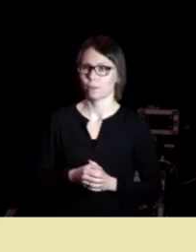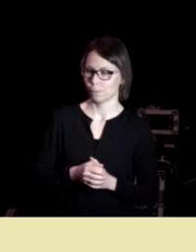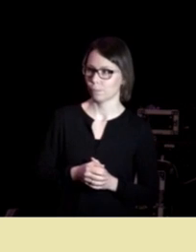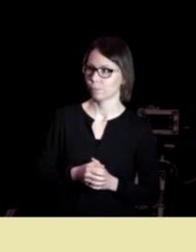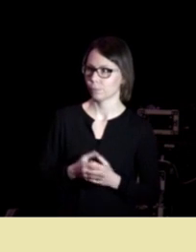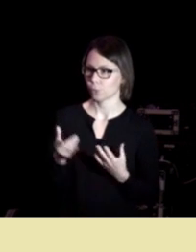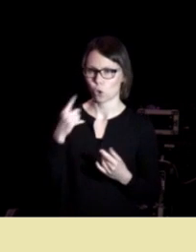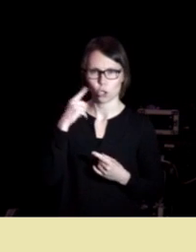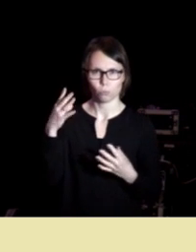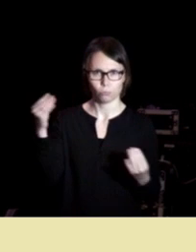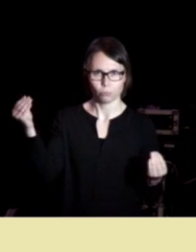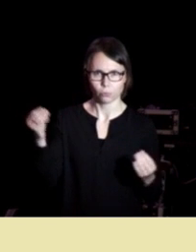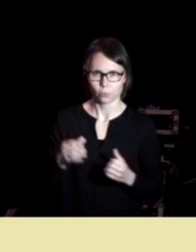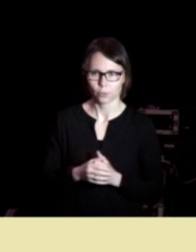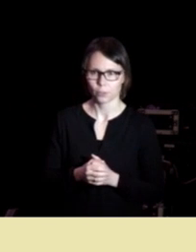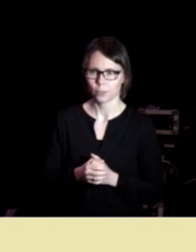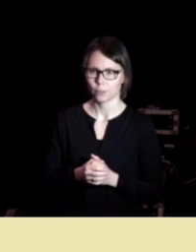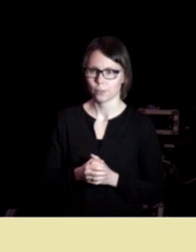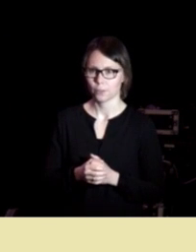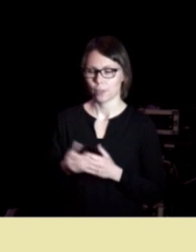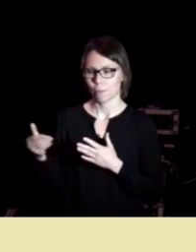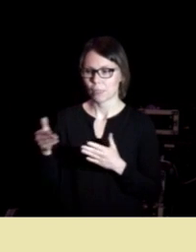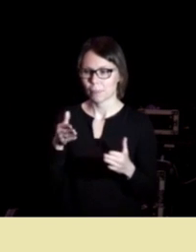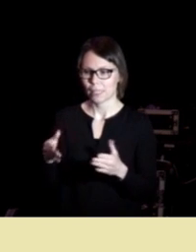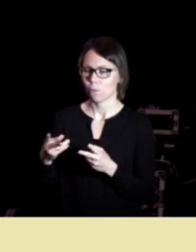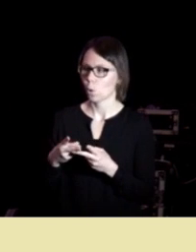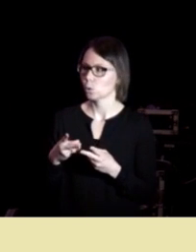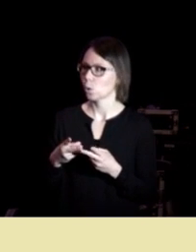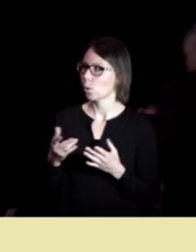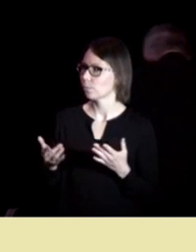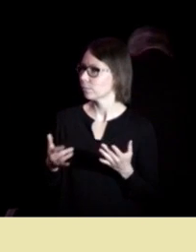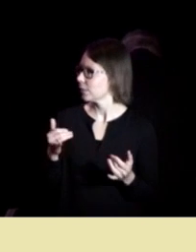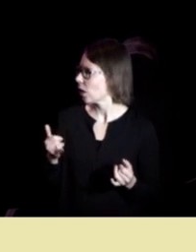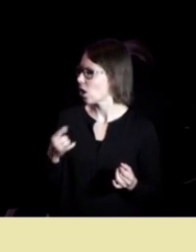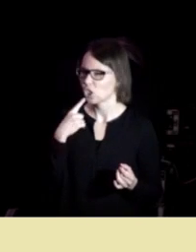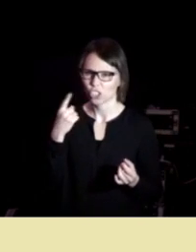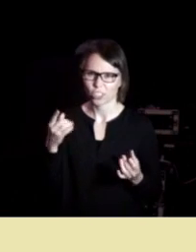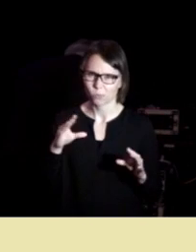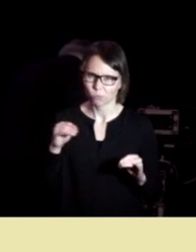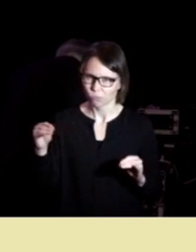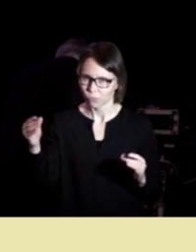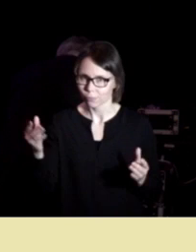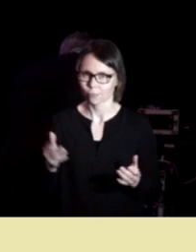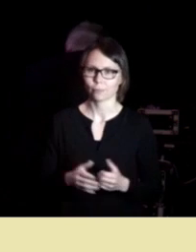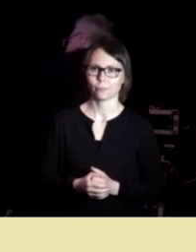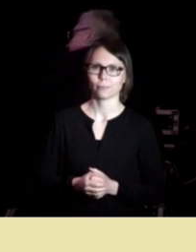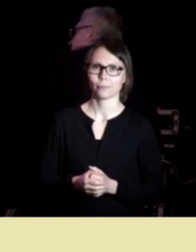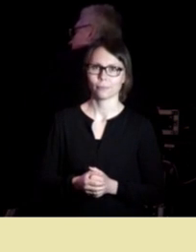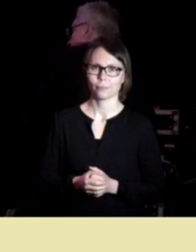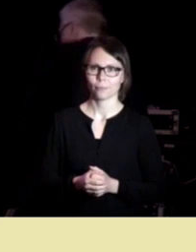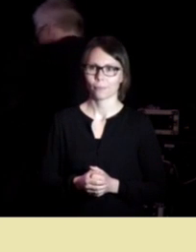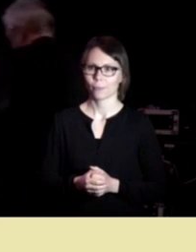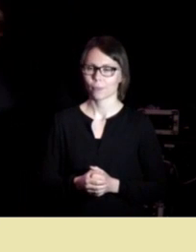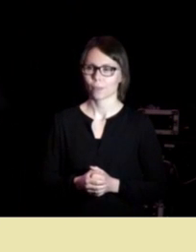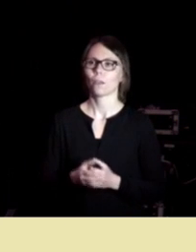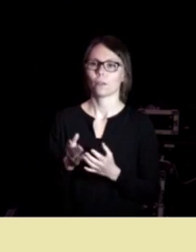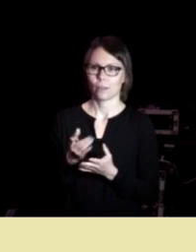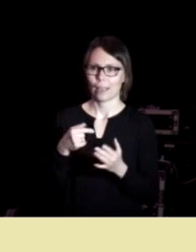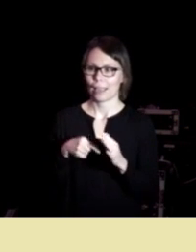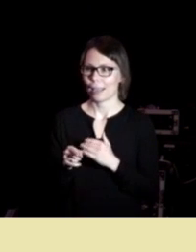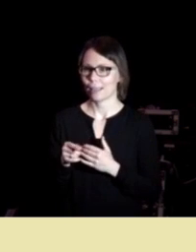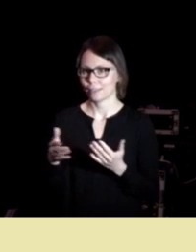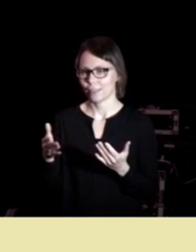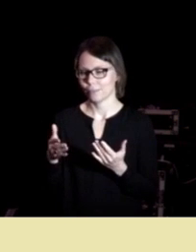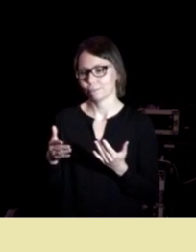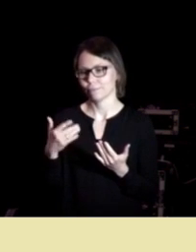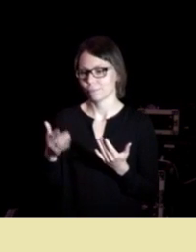komme med noen perspektiv, og så vil jeg, ja, jeg ser at jeg kommer bort i den. Og så vil jeg da gå inn i